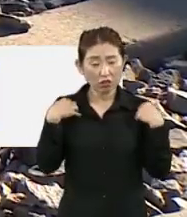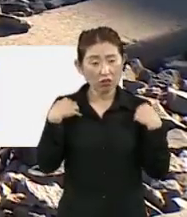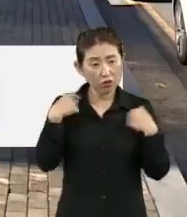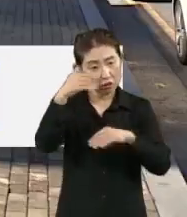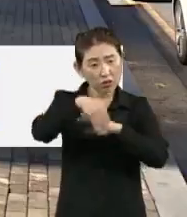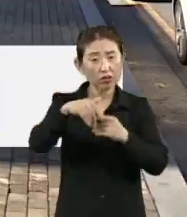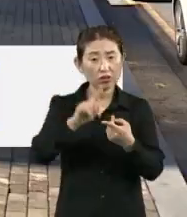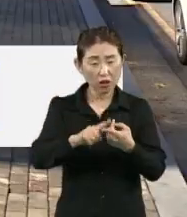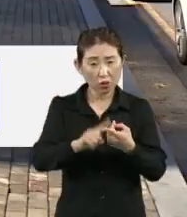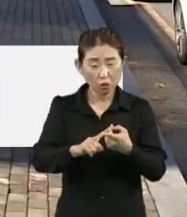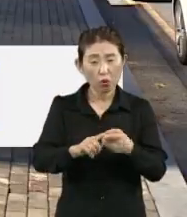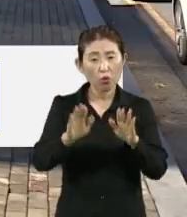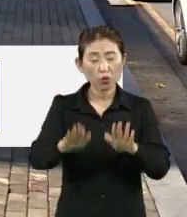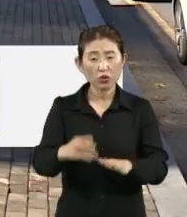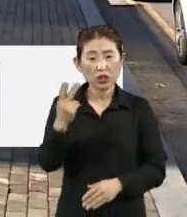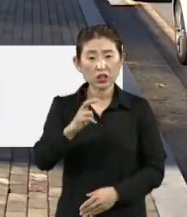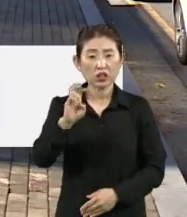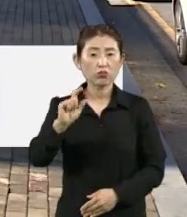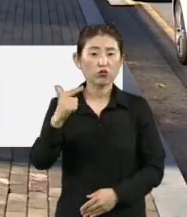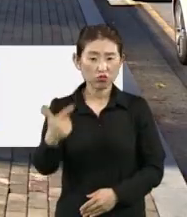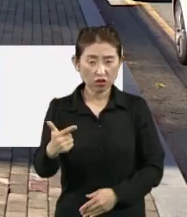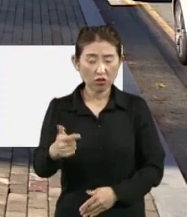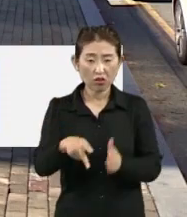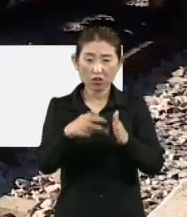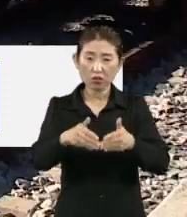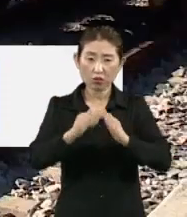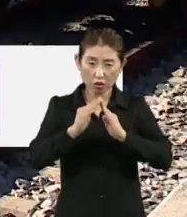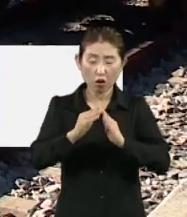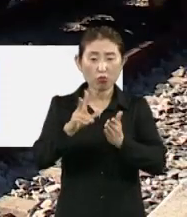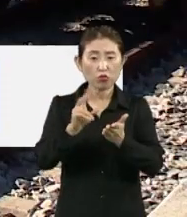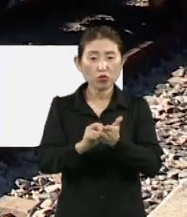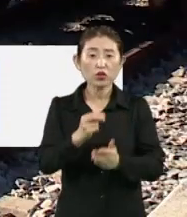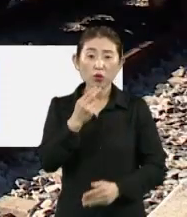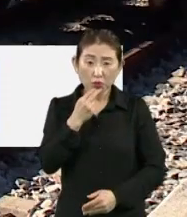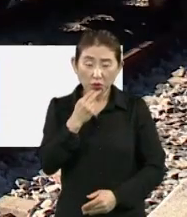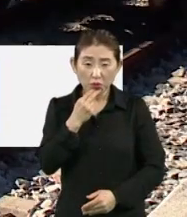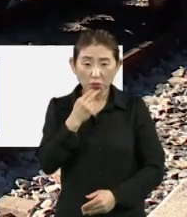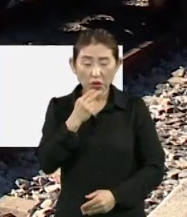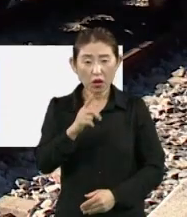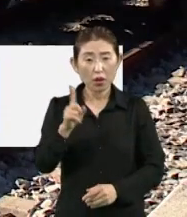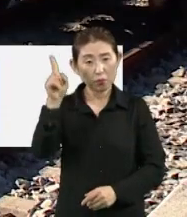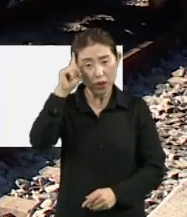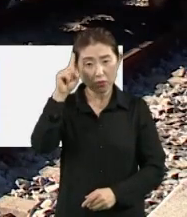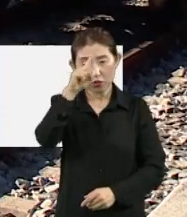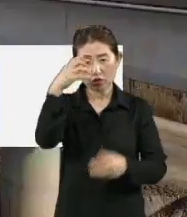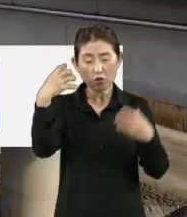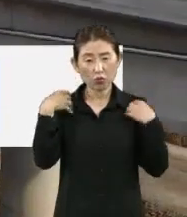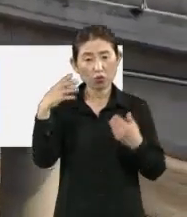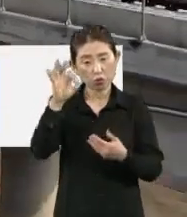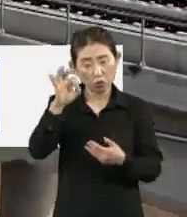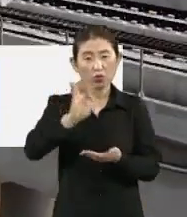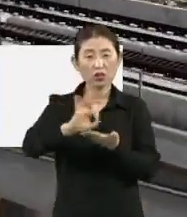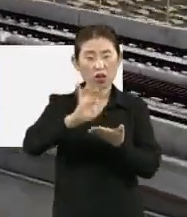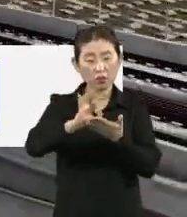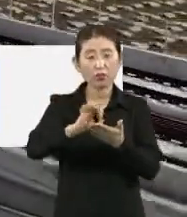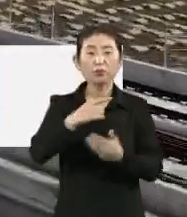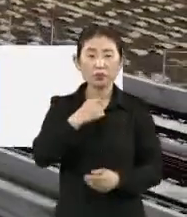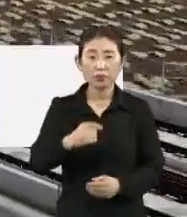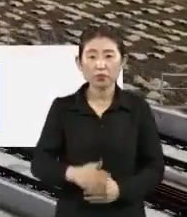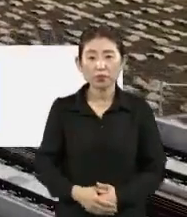예정했던 대로 오는 2026년 역사 완공에 문제가 없다면 전액 국비로 하는 방안에 환영한다고